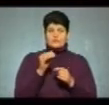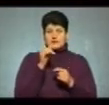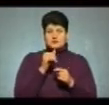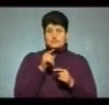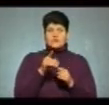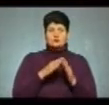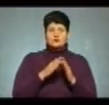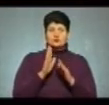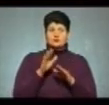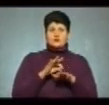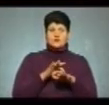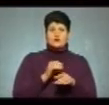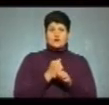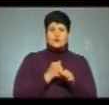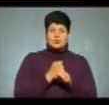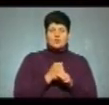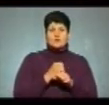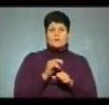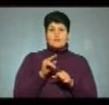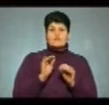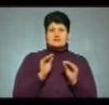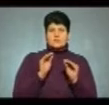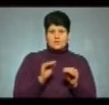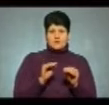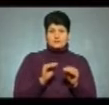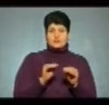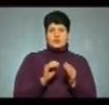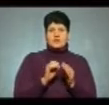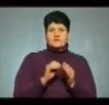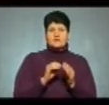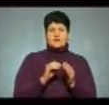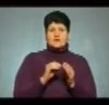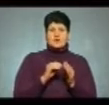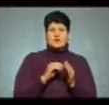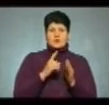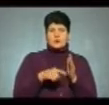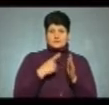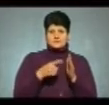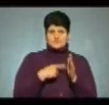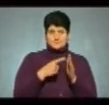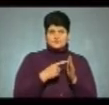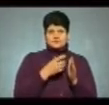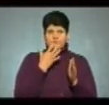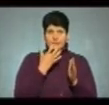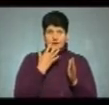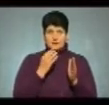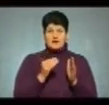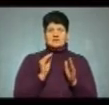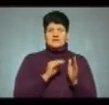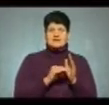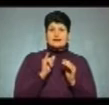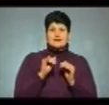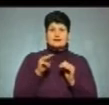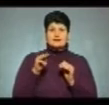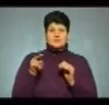вашому будинку буде проводитися роботи встановлення комерційного обліку, тобто це лічильника теплової енергії в складі ІТП. Ця